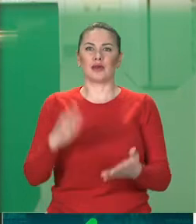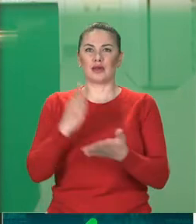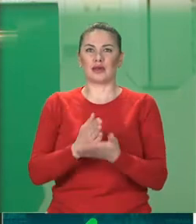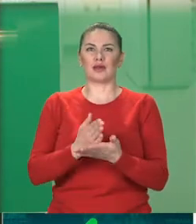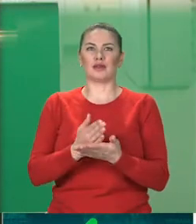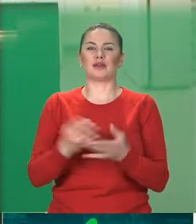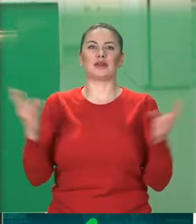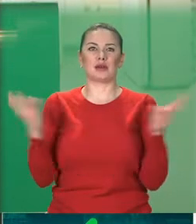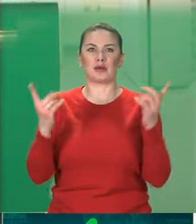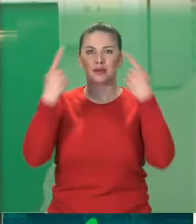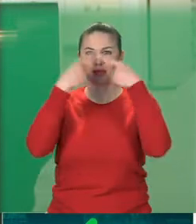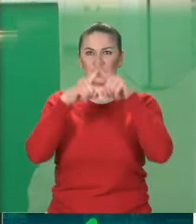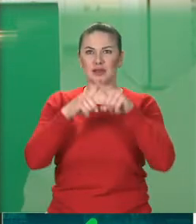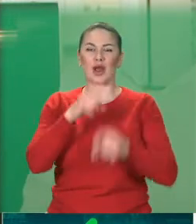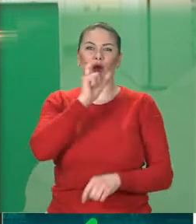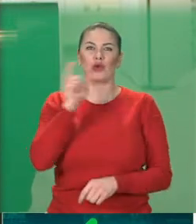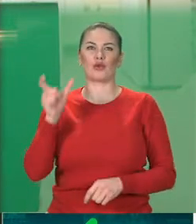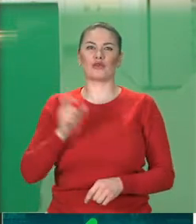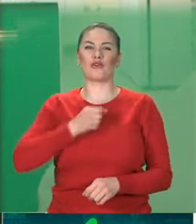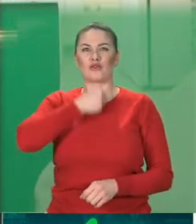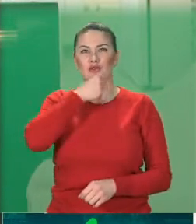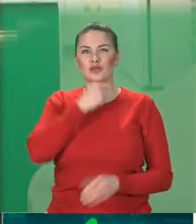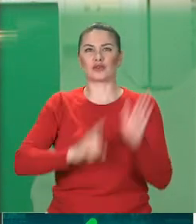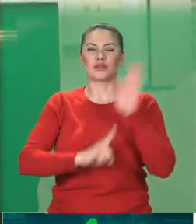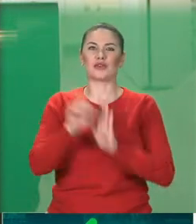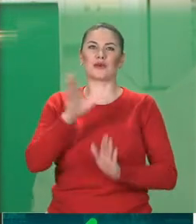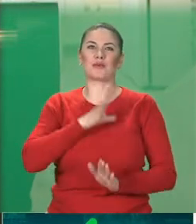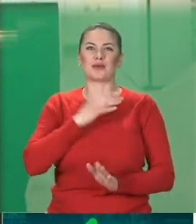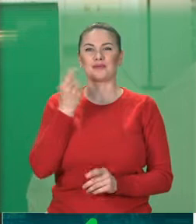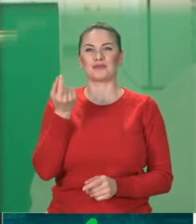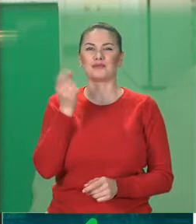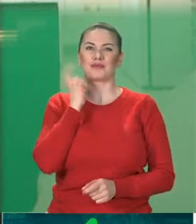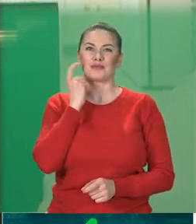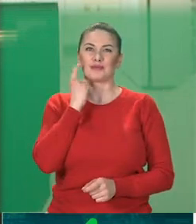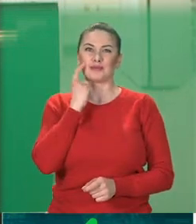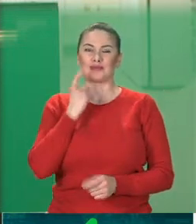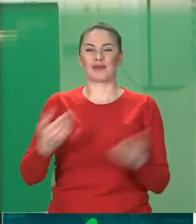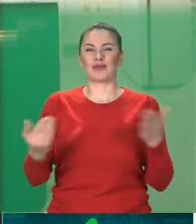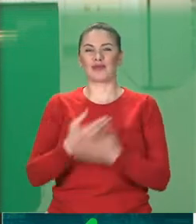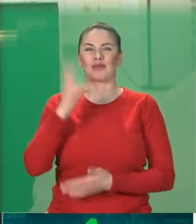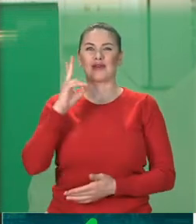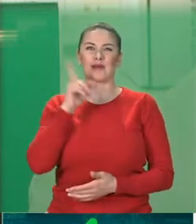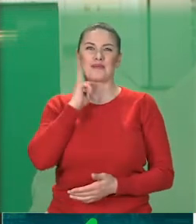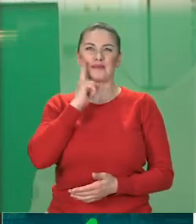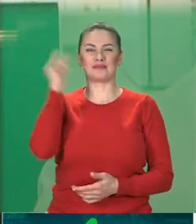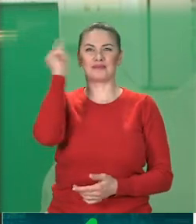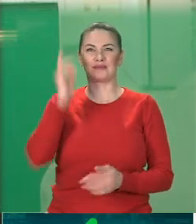взрослые, сначала было немного стеснения, потому что все-таки они умудренные жизнью, опытом. Вот.